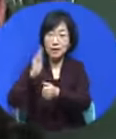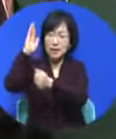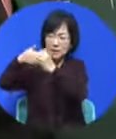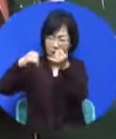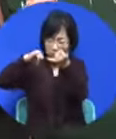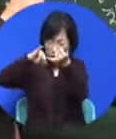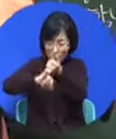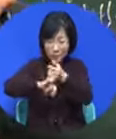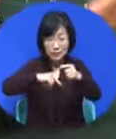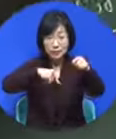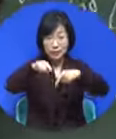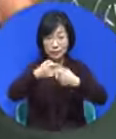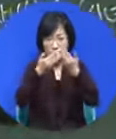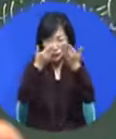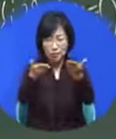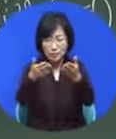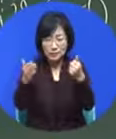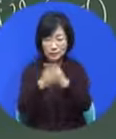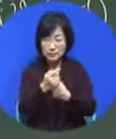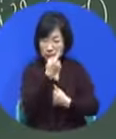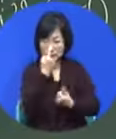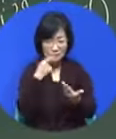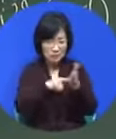때문에 그 증거 가지고